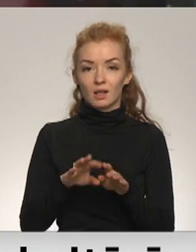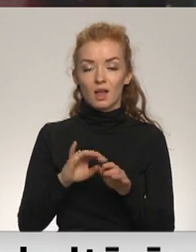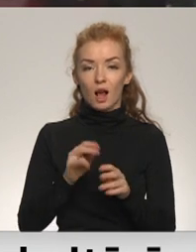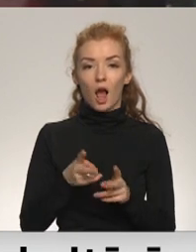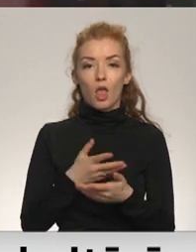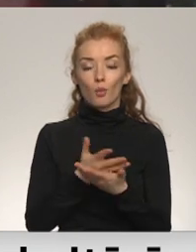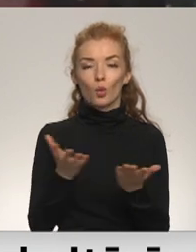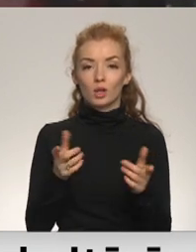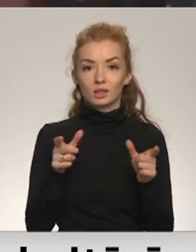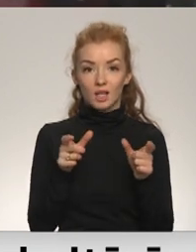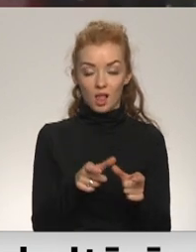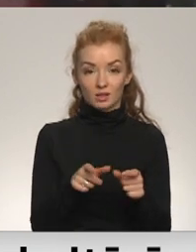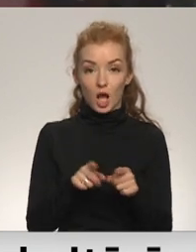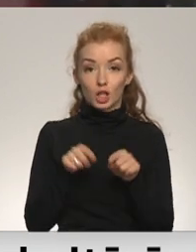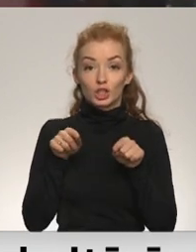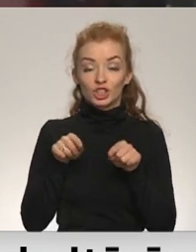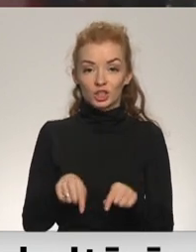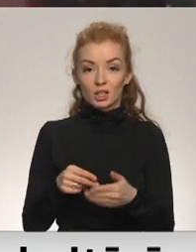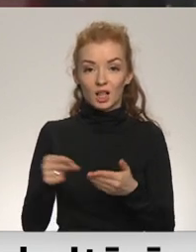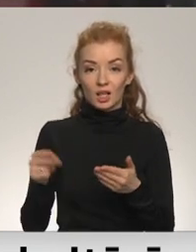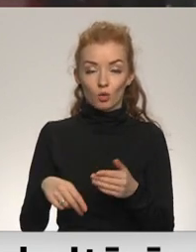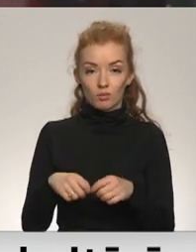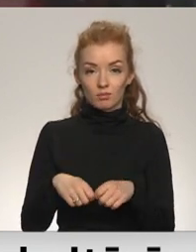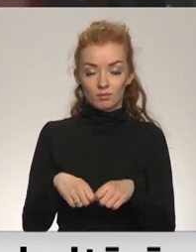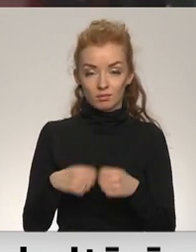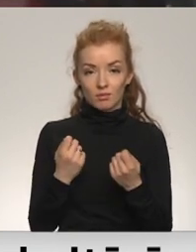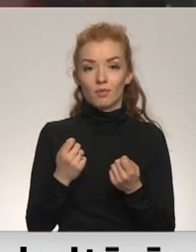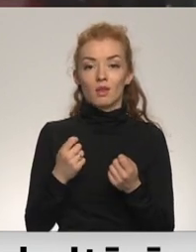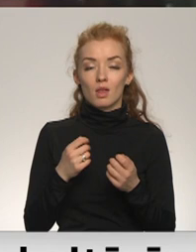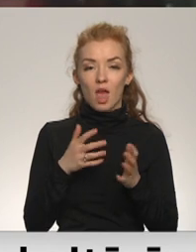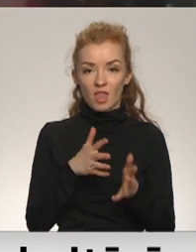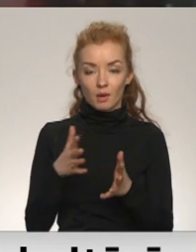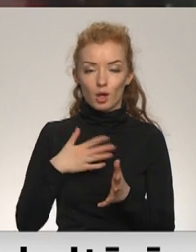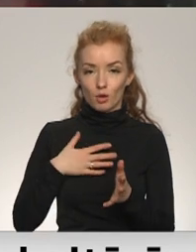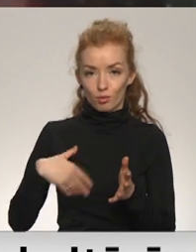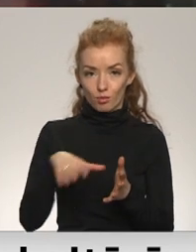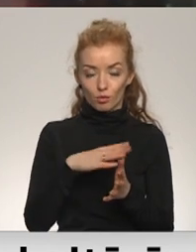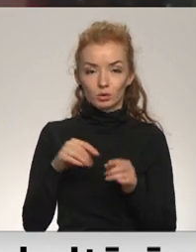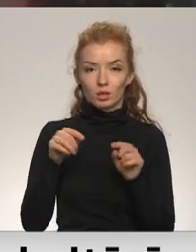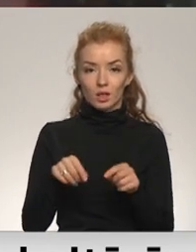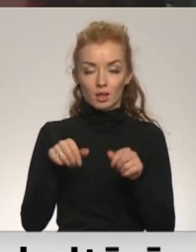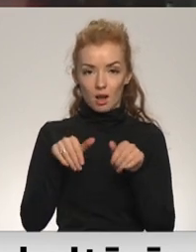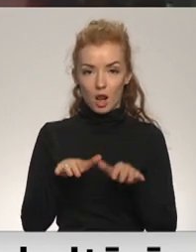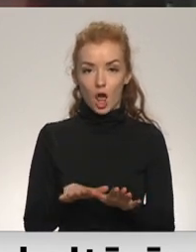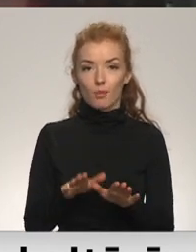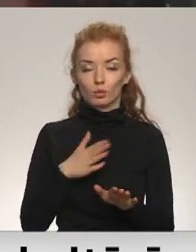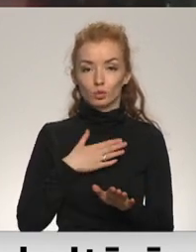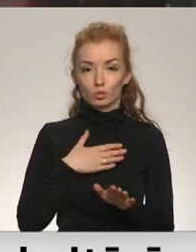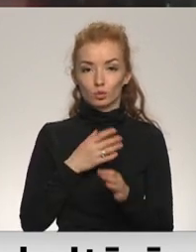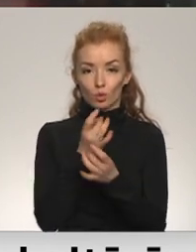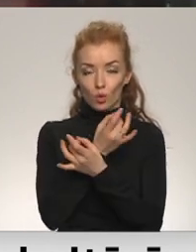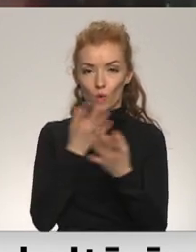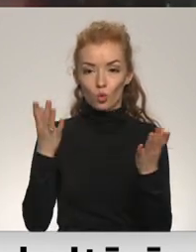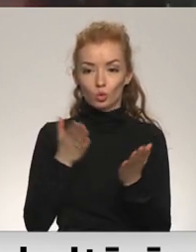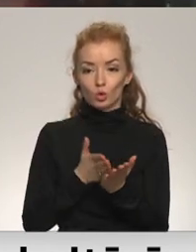sankcijas, arī šīs sankcijas nelabvēlīgi ietekmēs mūs pašus, un šis lēmums mūsu kultūras